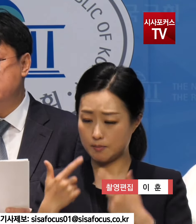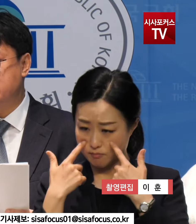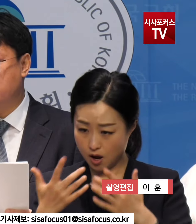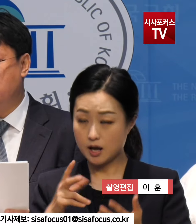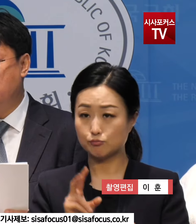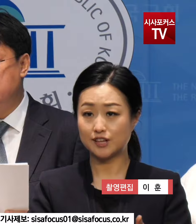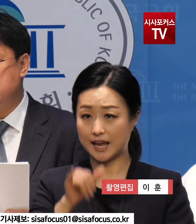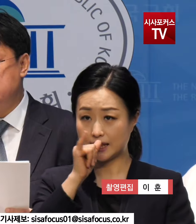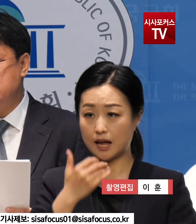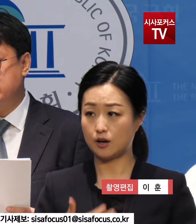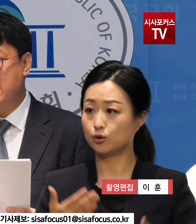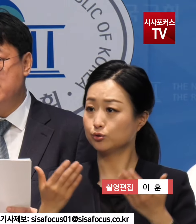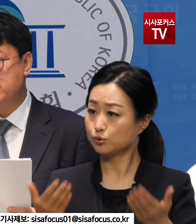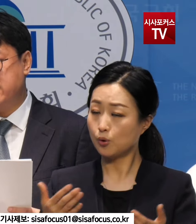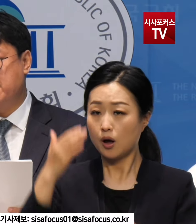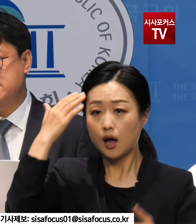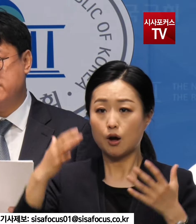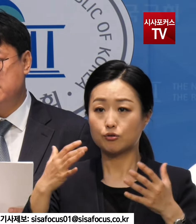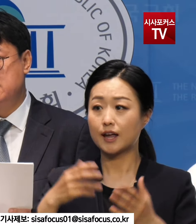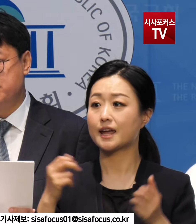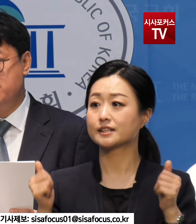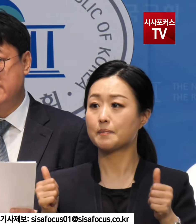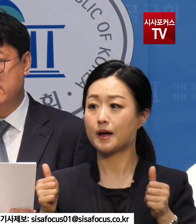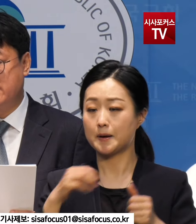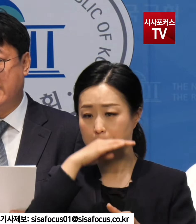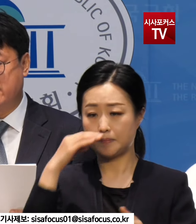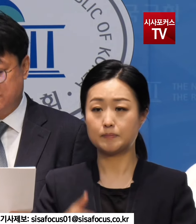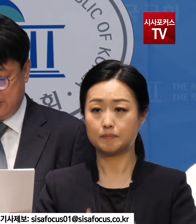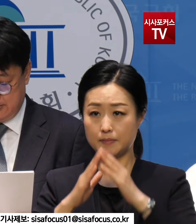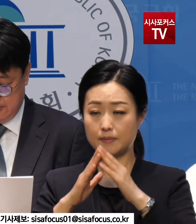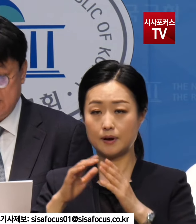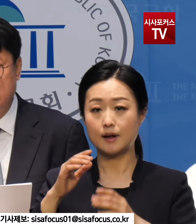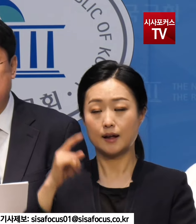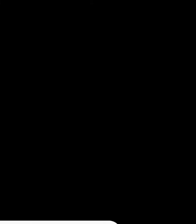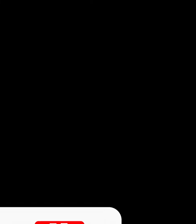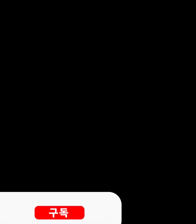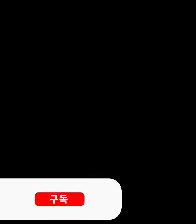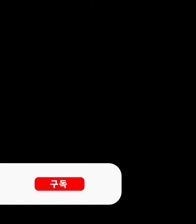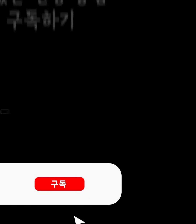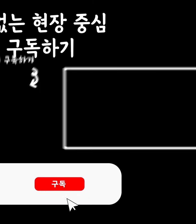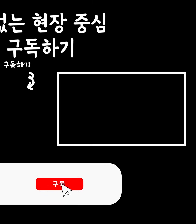분명히 문제를 제기하고 이 대한민국의 사법 시스템을 분명히 개혁해 나갈 것입니다.